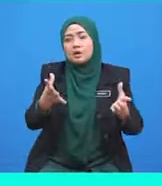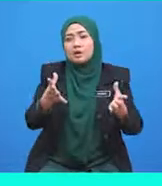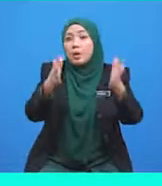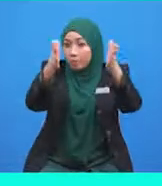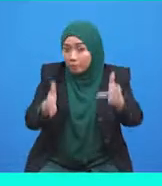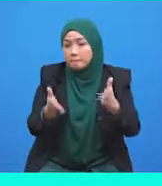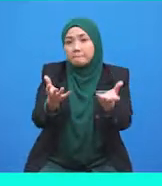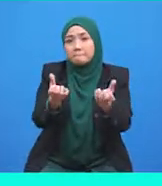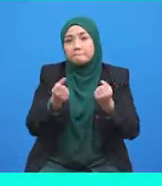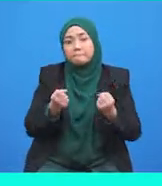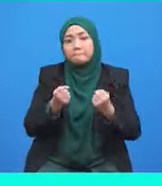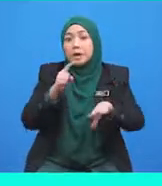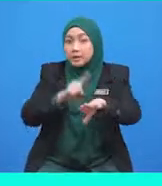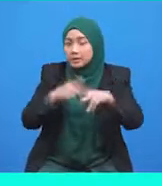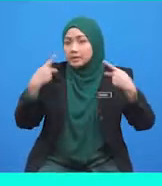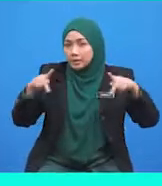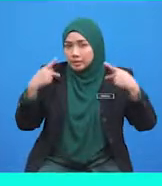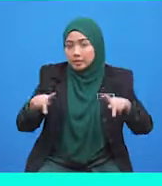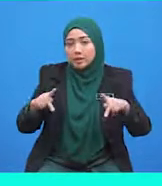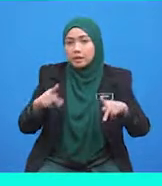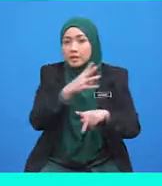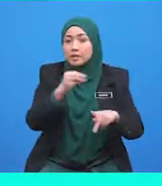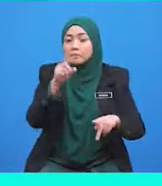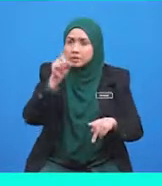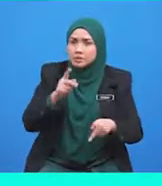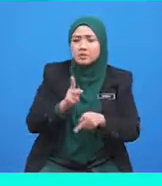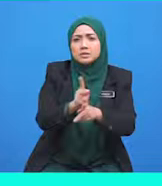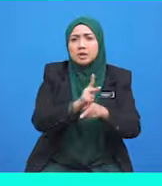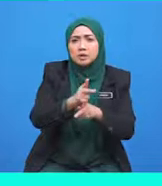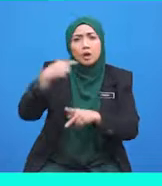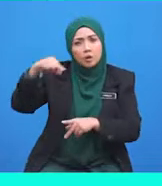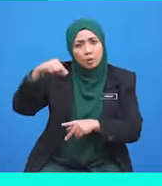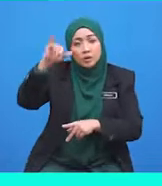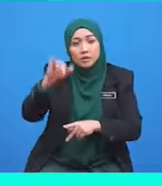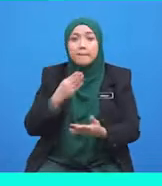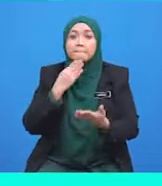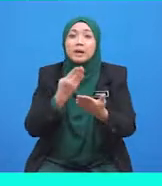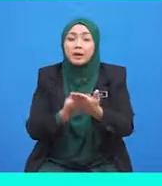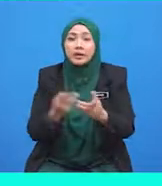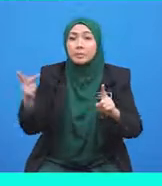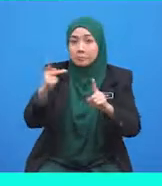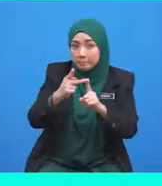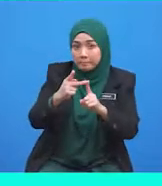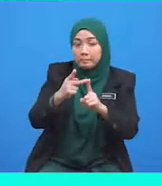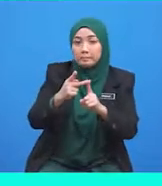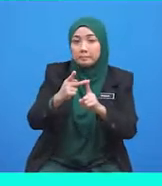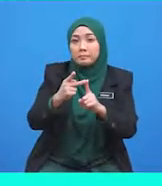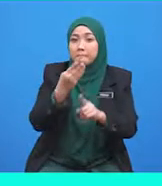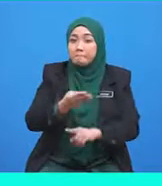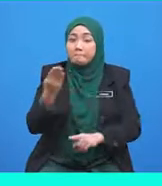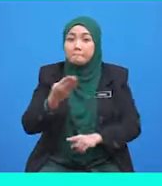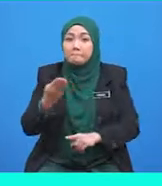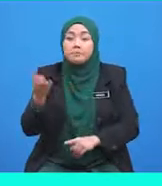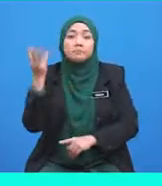di pasaran malah perlu menjaga kualiti terbaik ke atas sesuatu produk. Yang